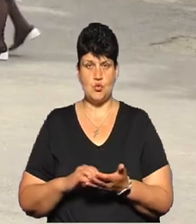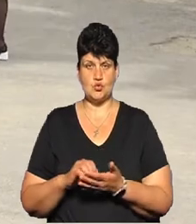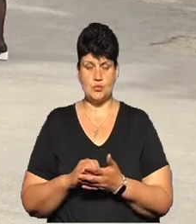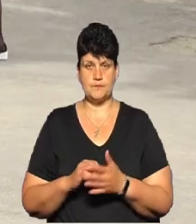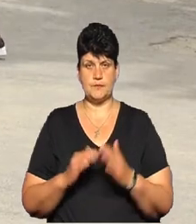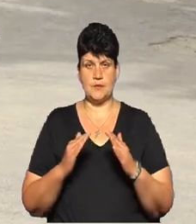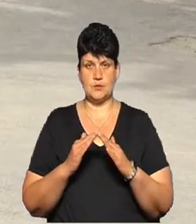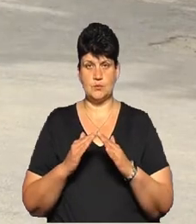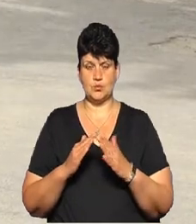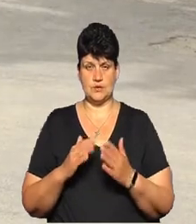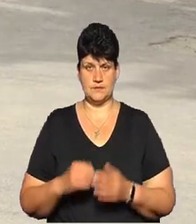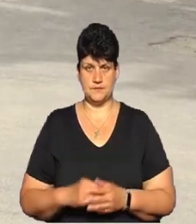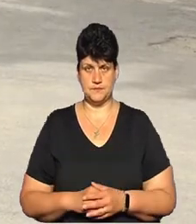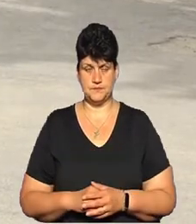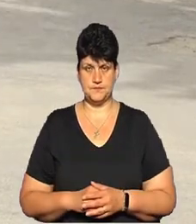будинків.